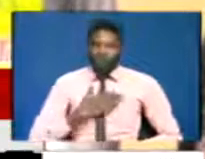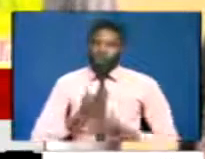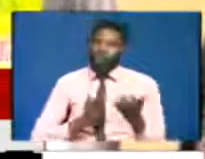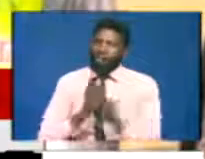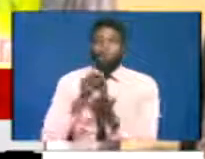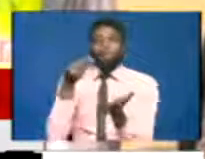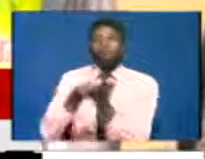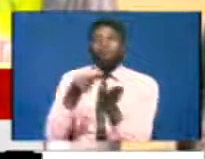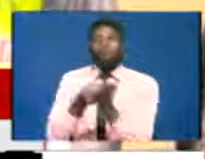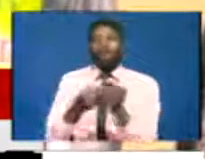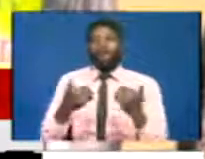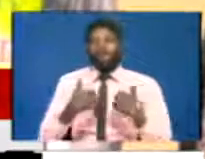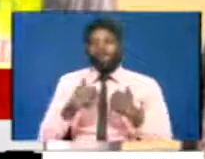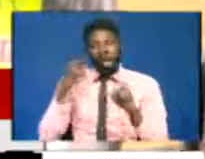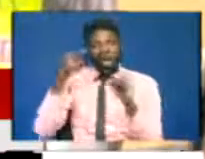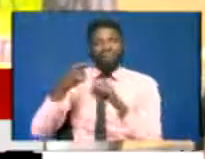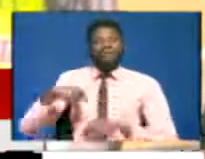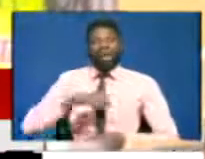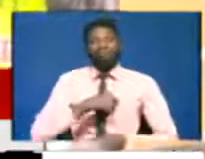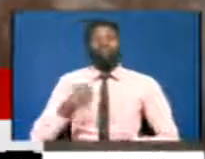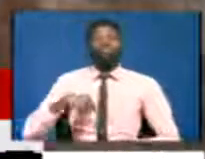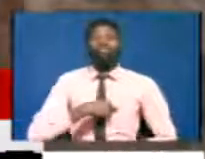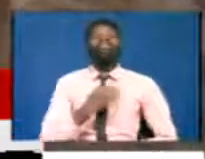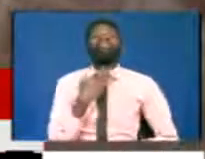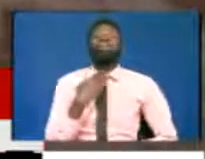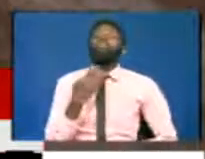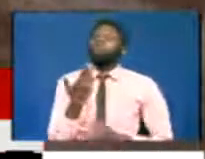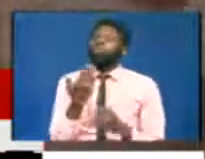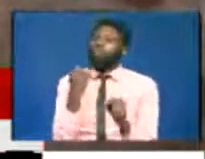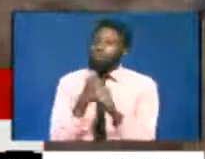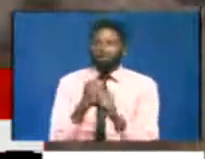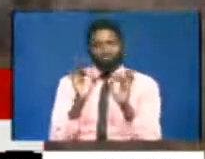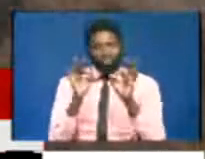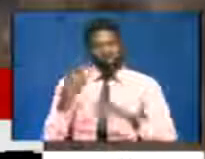ile tunataka kufanyiwa tufanyiwe kazi ambaye inastahili na kazi ambaye sisi tutaridhika.